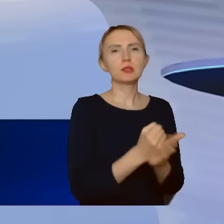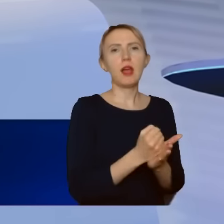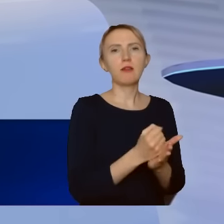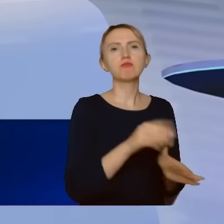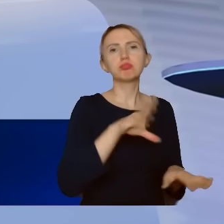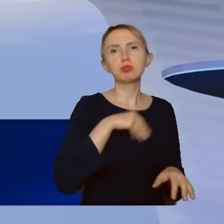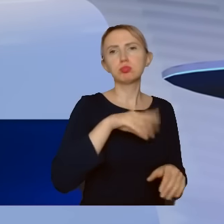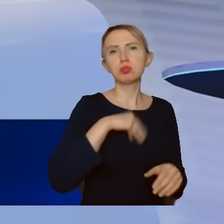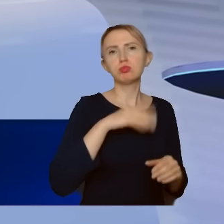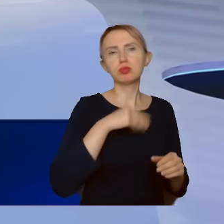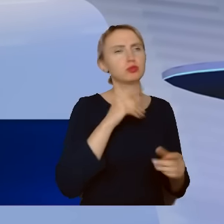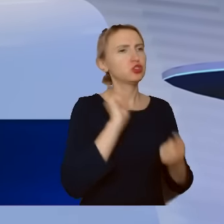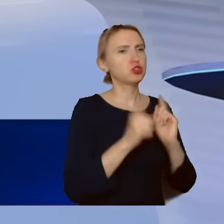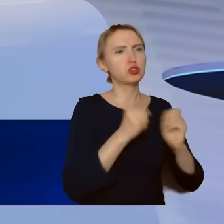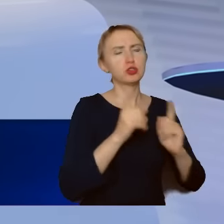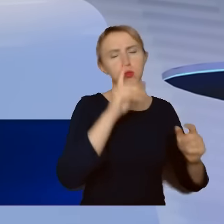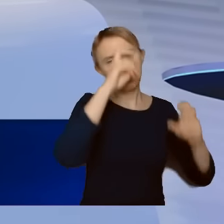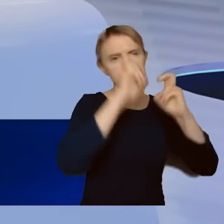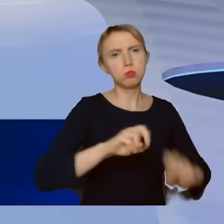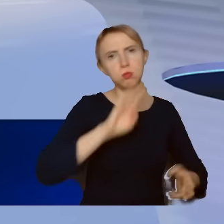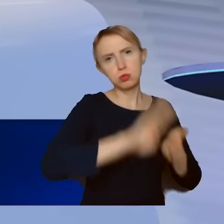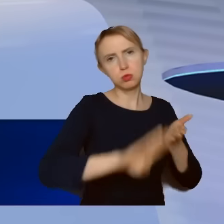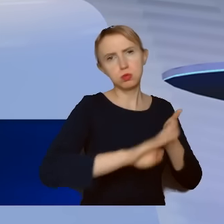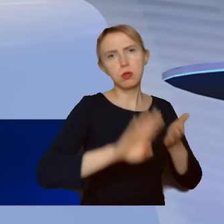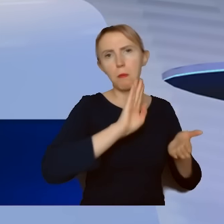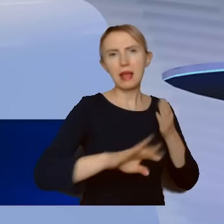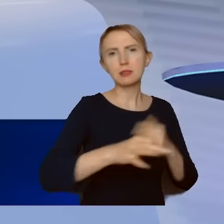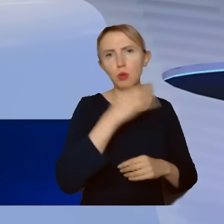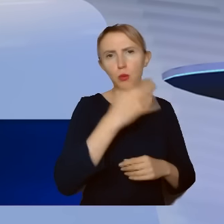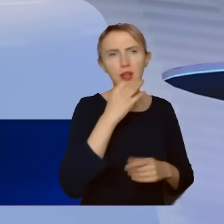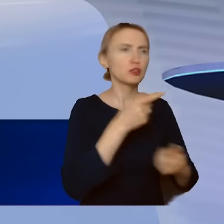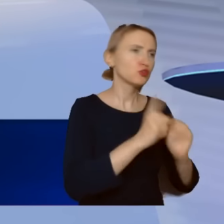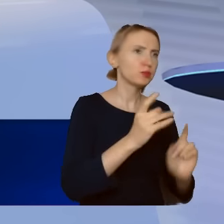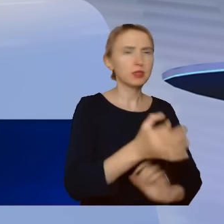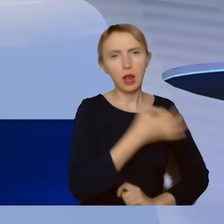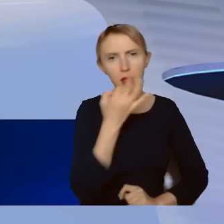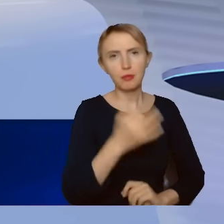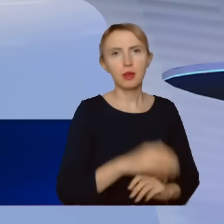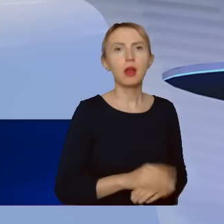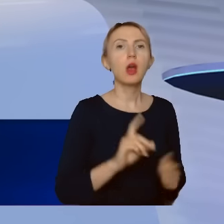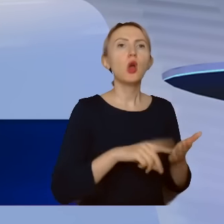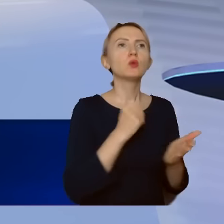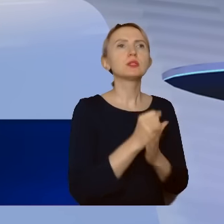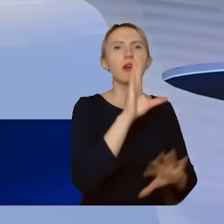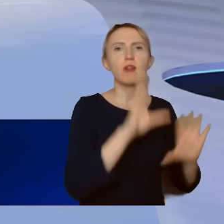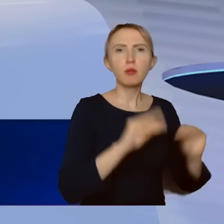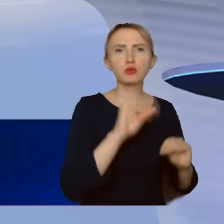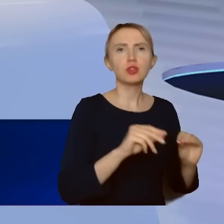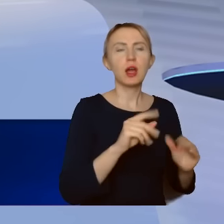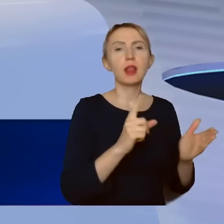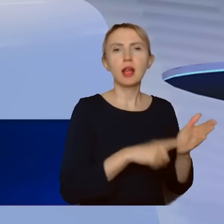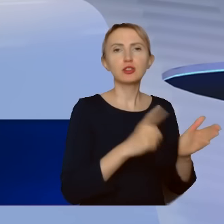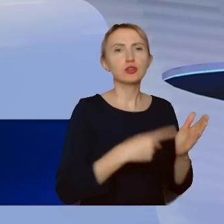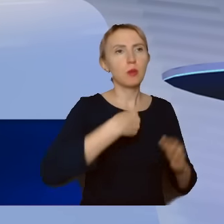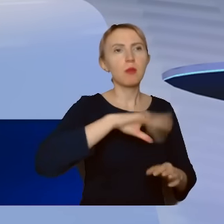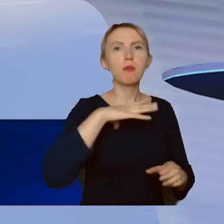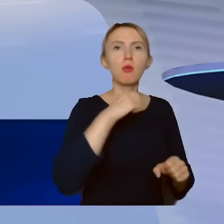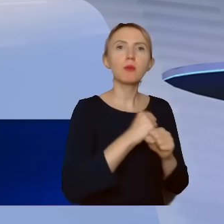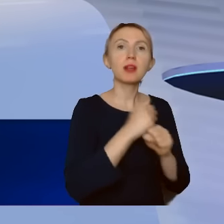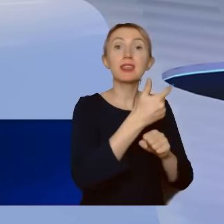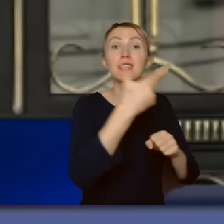na rympału, bez niczego, bez żadnych poprawek. Im szybciej, tym lepiej. Ustawa budżetowa. Zazwyczaj pracowaliśmy kilka dni